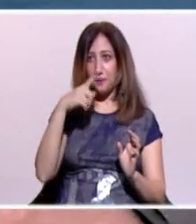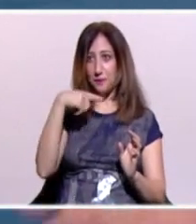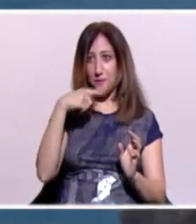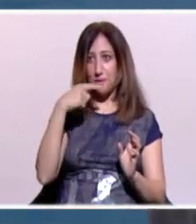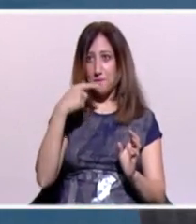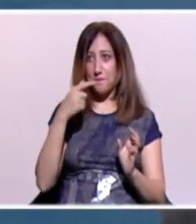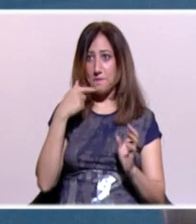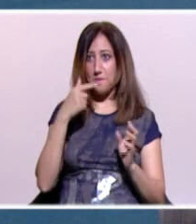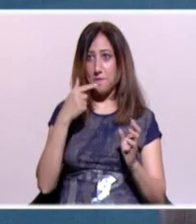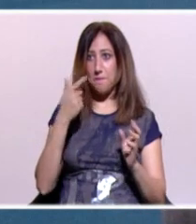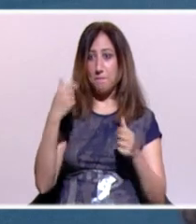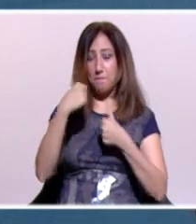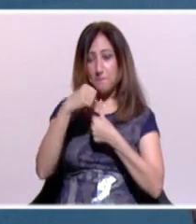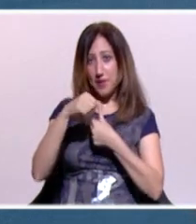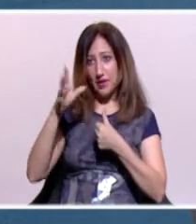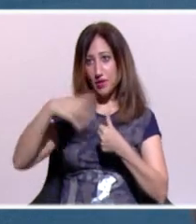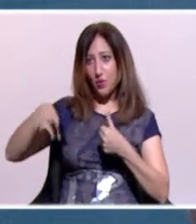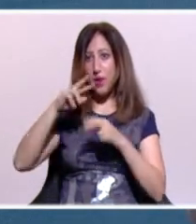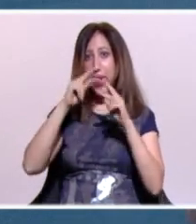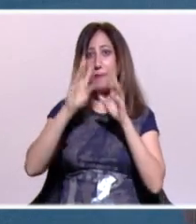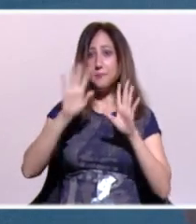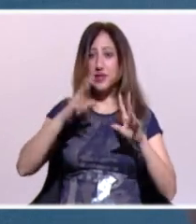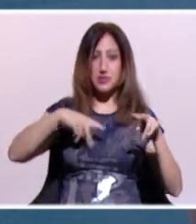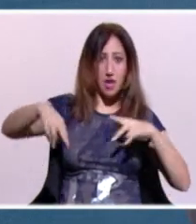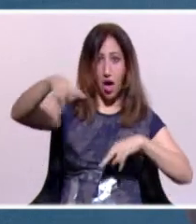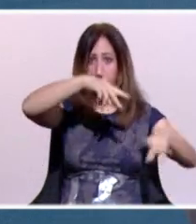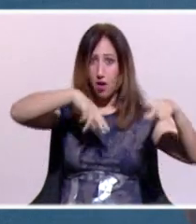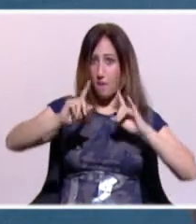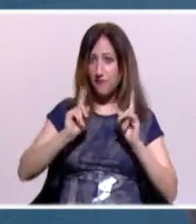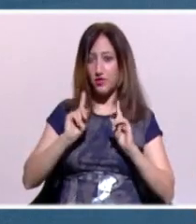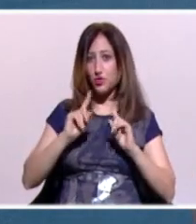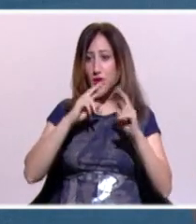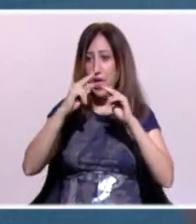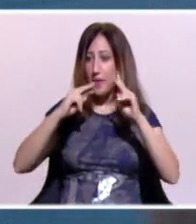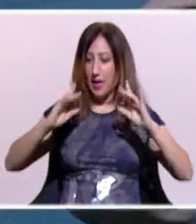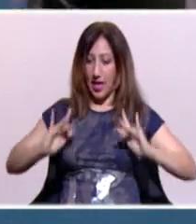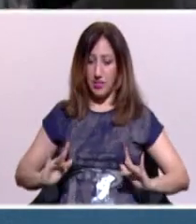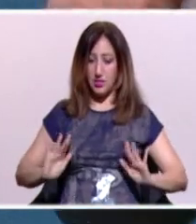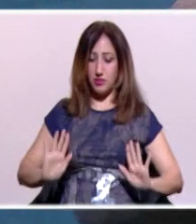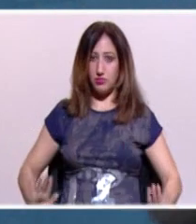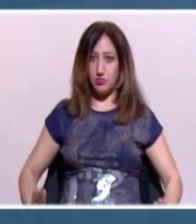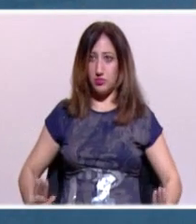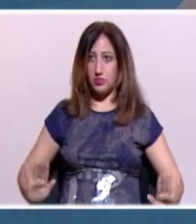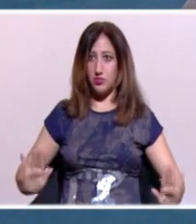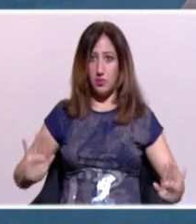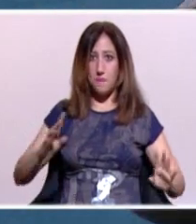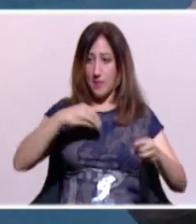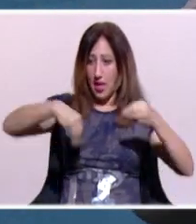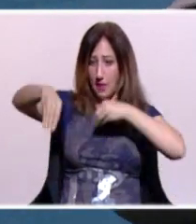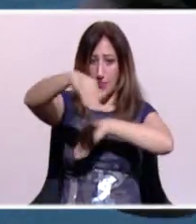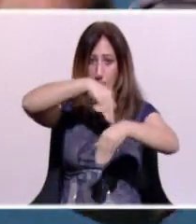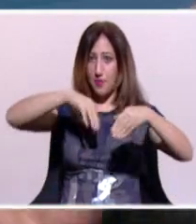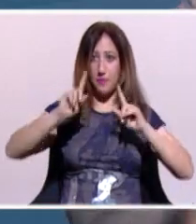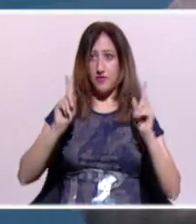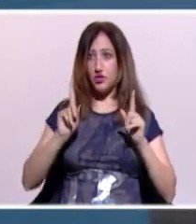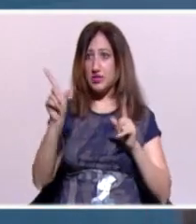الحركه، الباقي كله عباره عن حوار. فثلاث ايام انت مقعد الناس في نفس المكان، ما غيرناش اماكن،